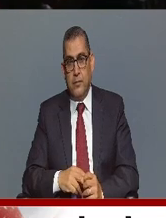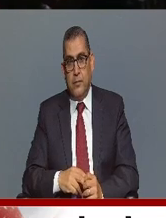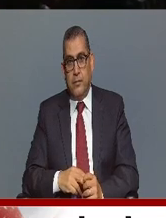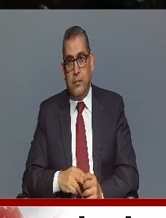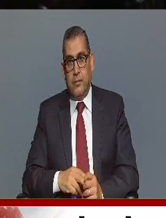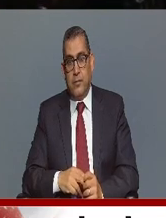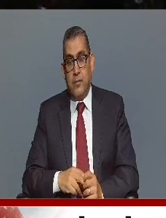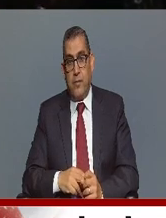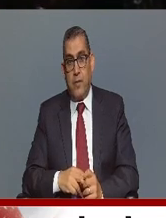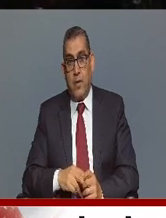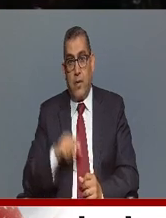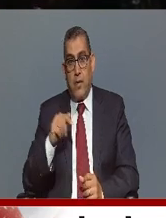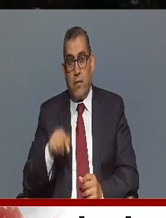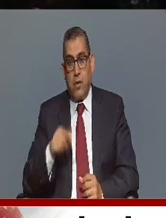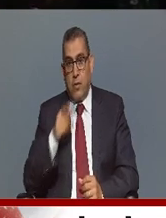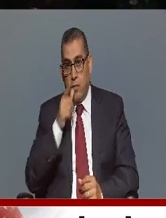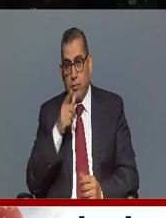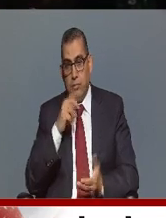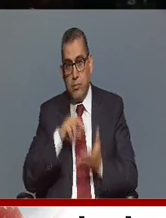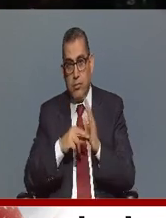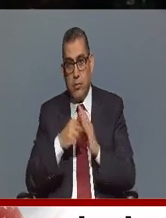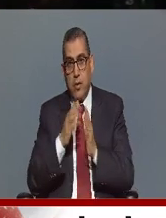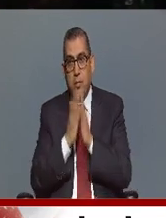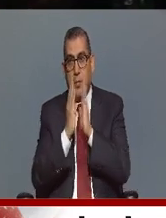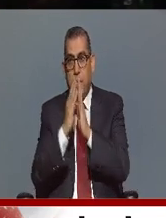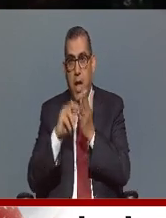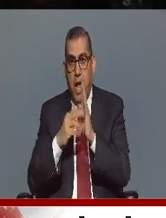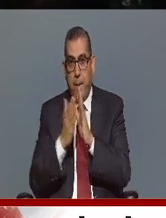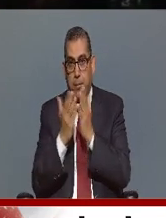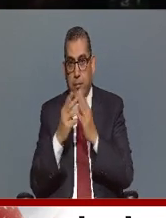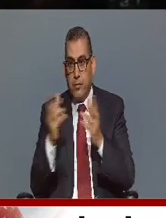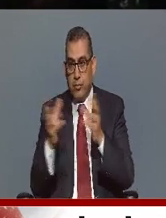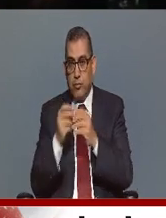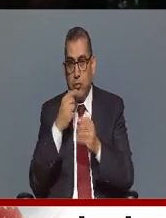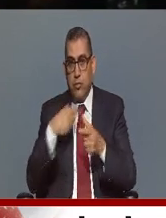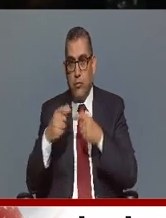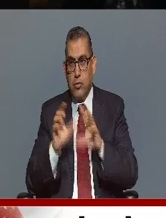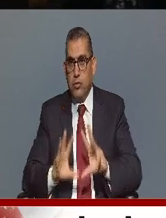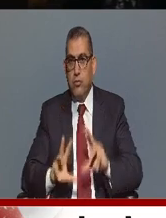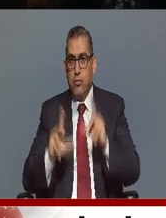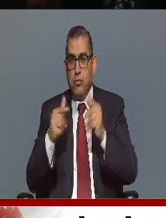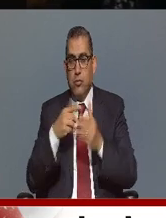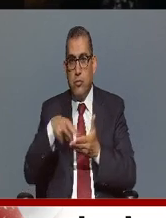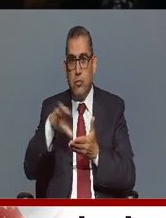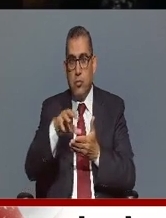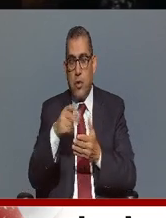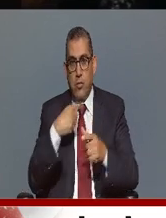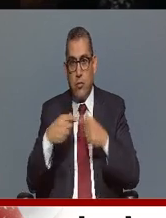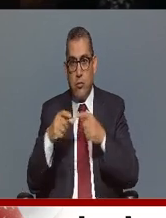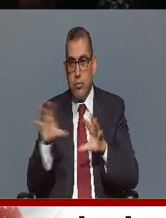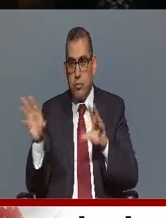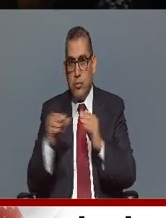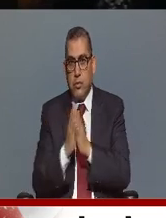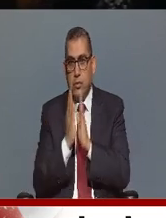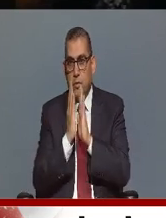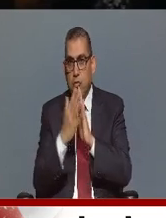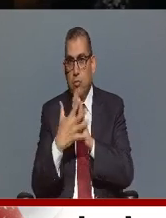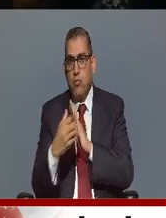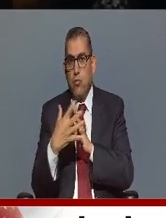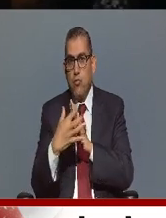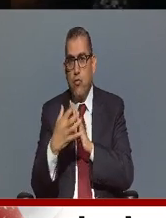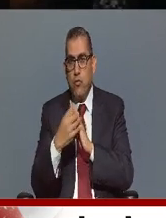في مجال الترميم بدار الكتب، في وحدة تم تطويرها لترميم الوثائق